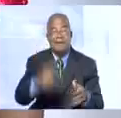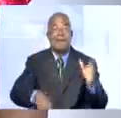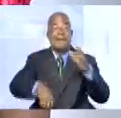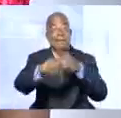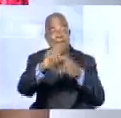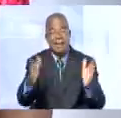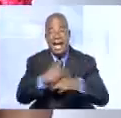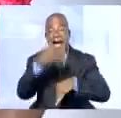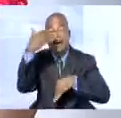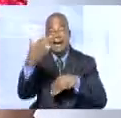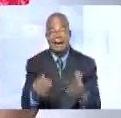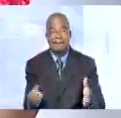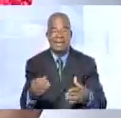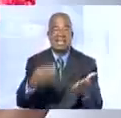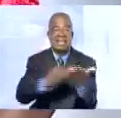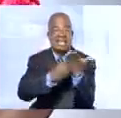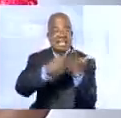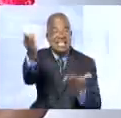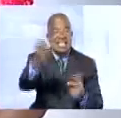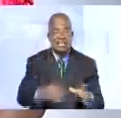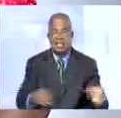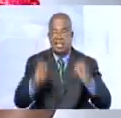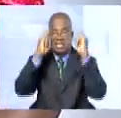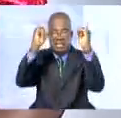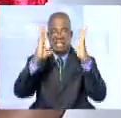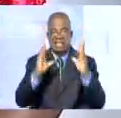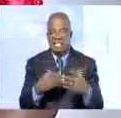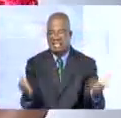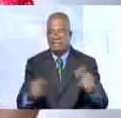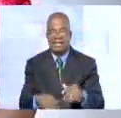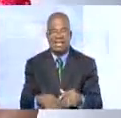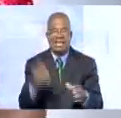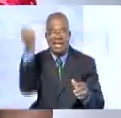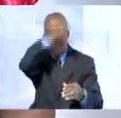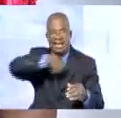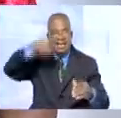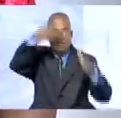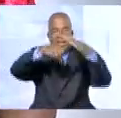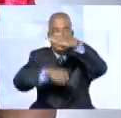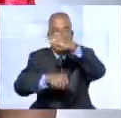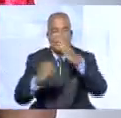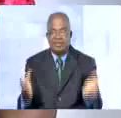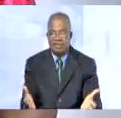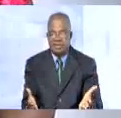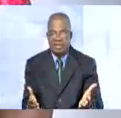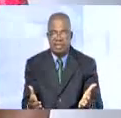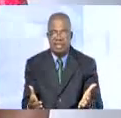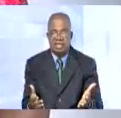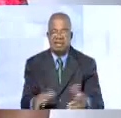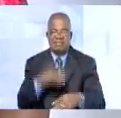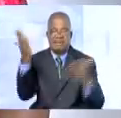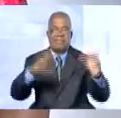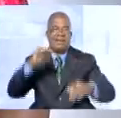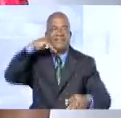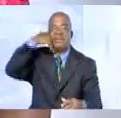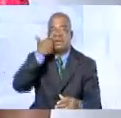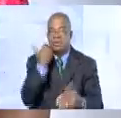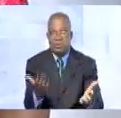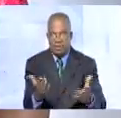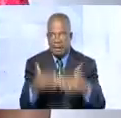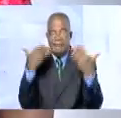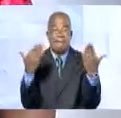moins déçu les Ivoiriens. Et plus d'un Ivoirien, en tout cas, se sont plaints de la prestation des éléphants de Côte d'Ivoire.